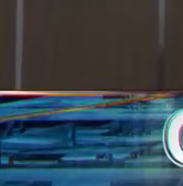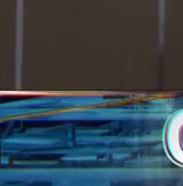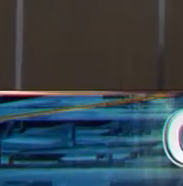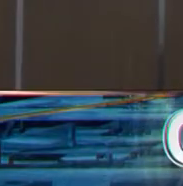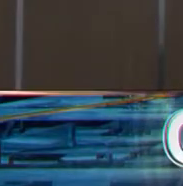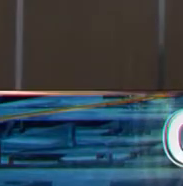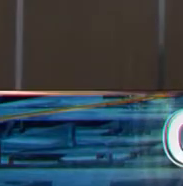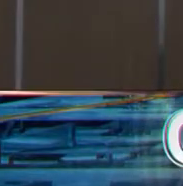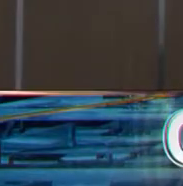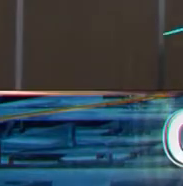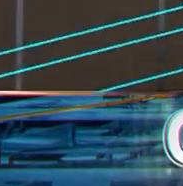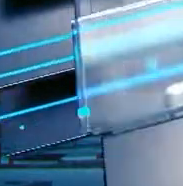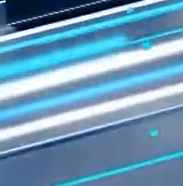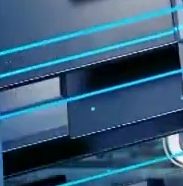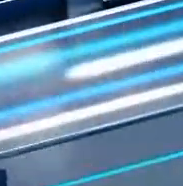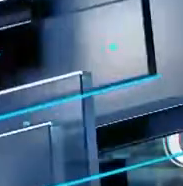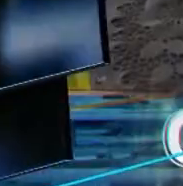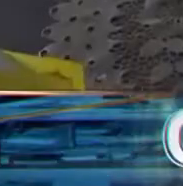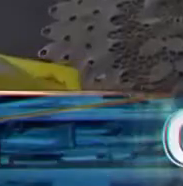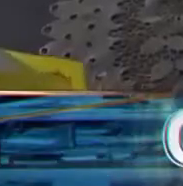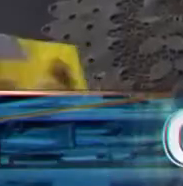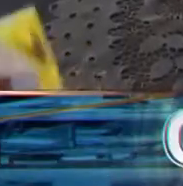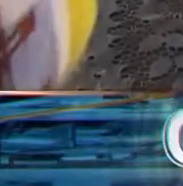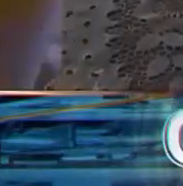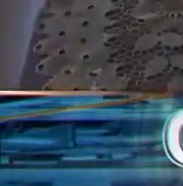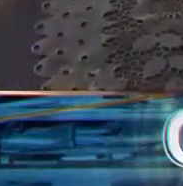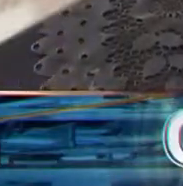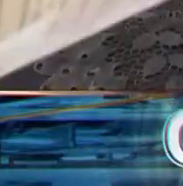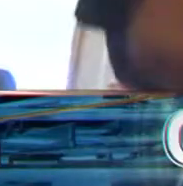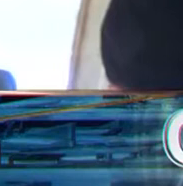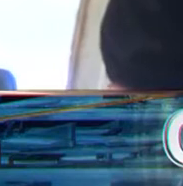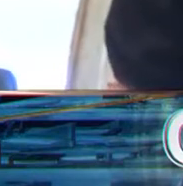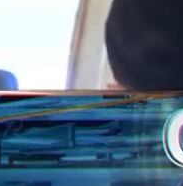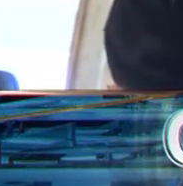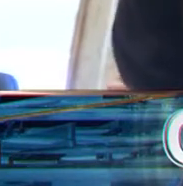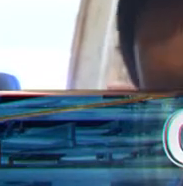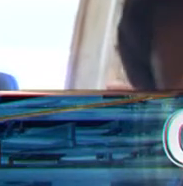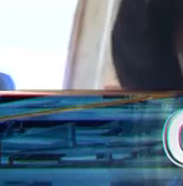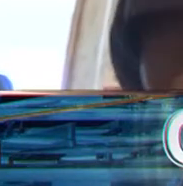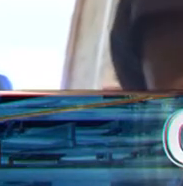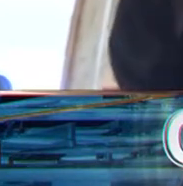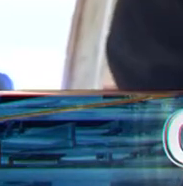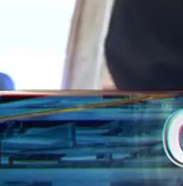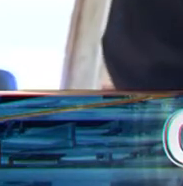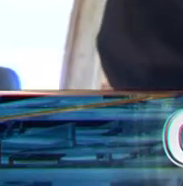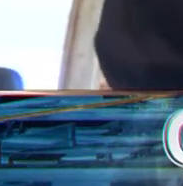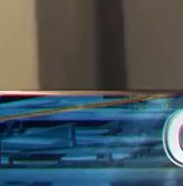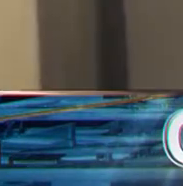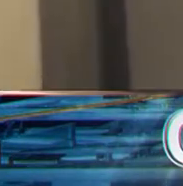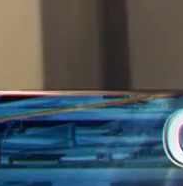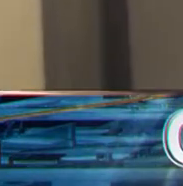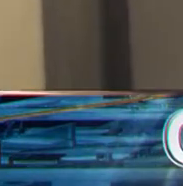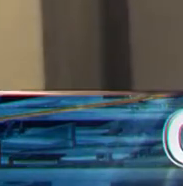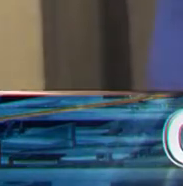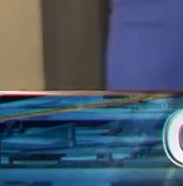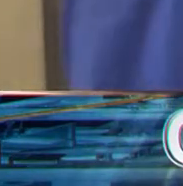фиксировании административных нарушений. Готов печь летом или хотя бы в начале осени. Сотрудники ЧС и волонтеры